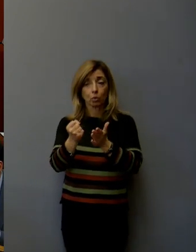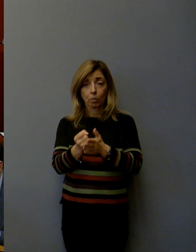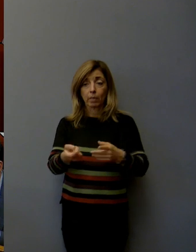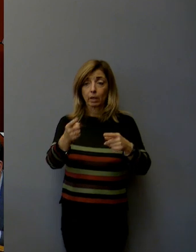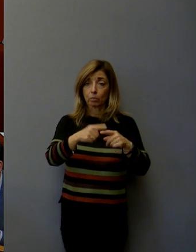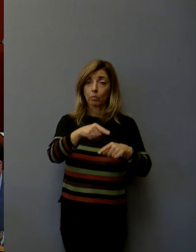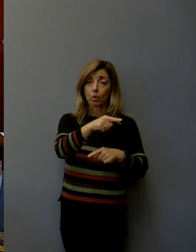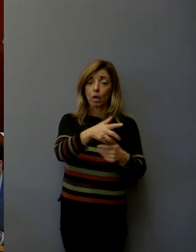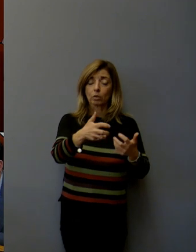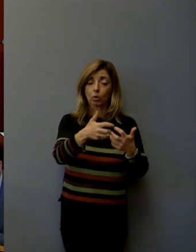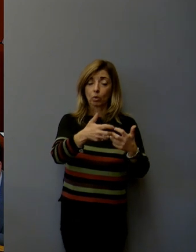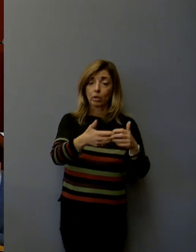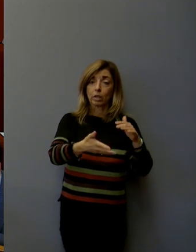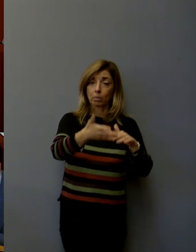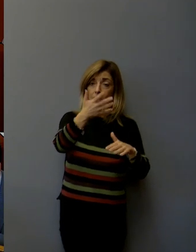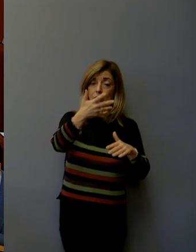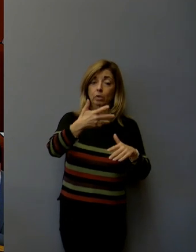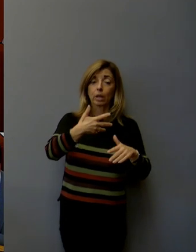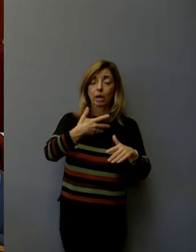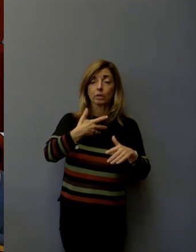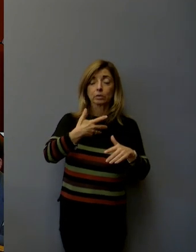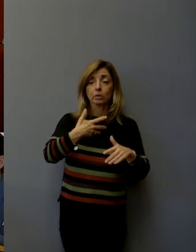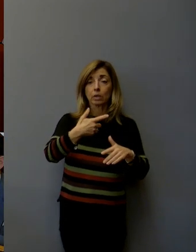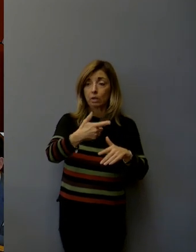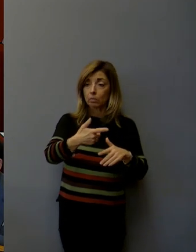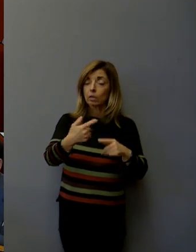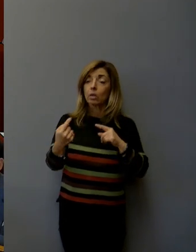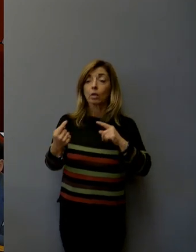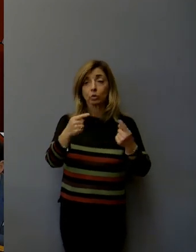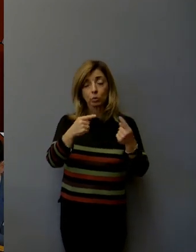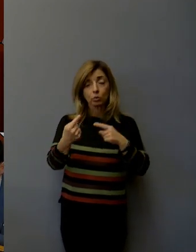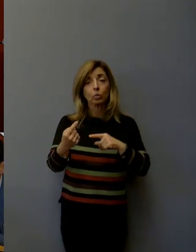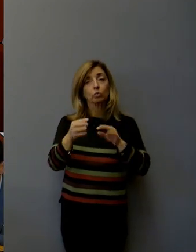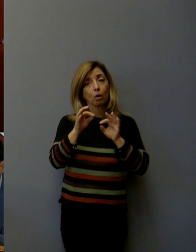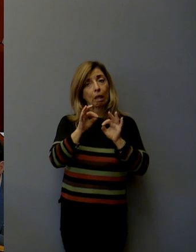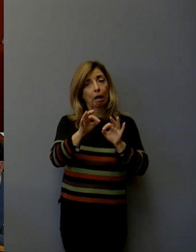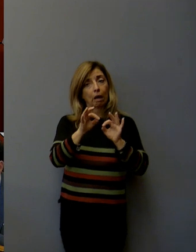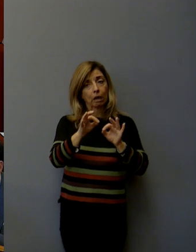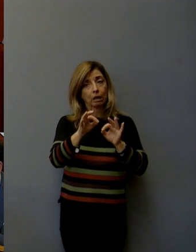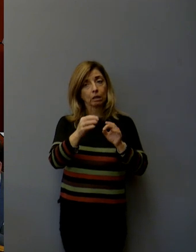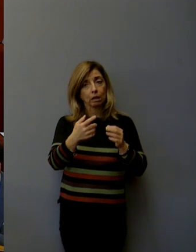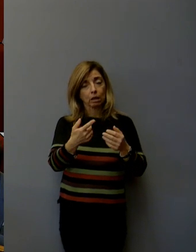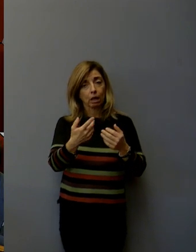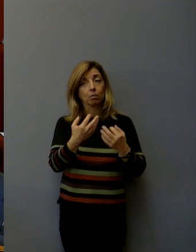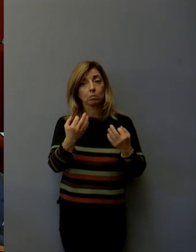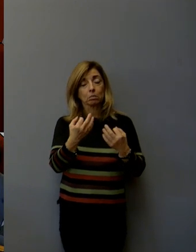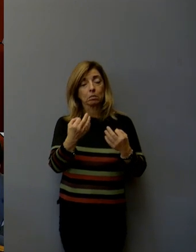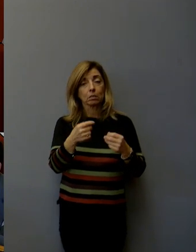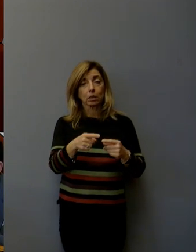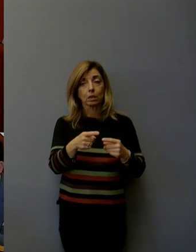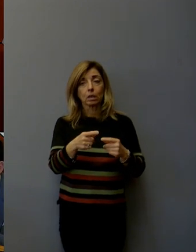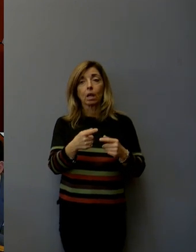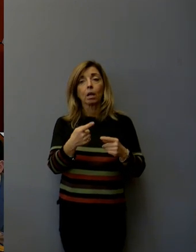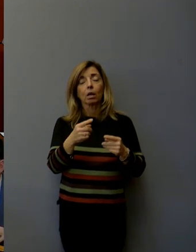positivamente critiche dove la critica è un dato politicamente di di valore Ecco se dopo due giorni in